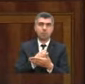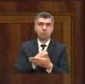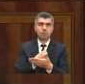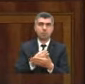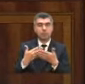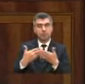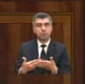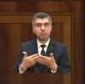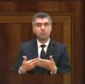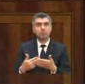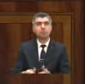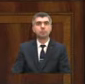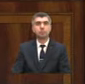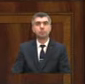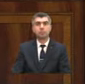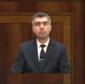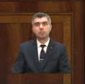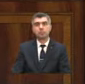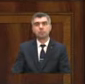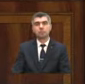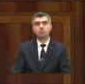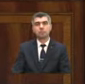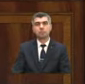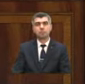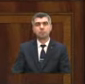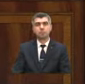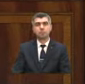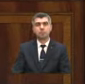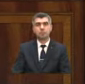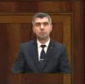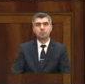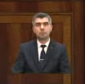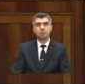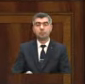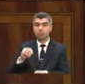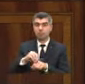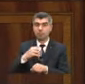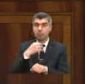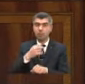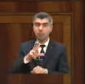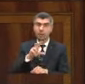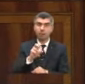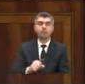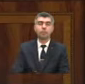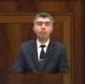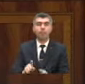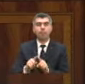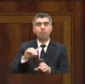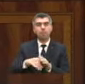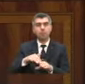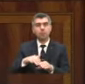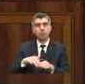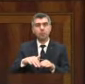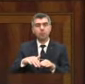الحالية المتهالكة. كما هو في علمكم قام مجلس النواب واحد